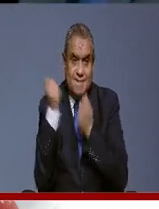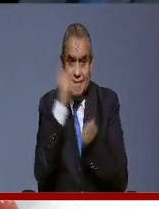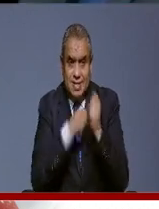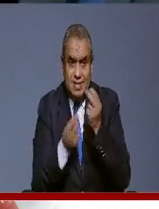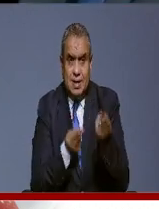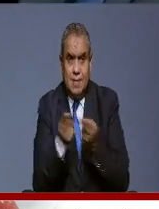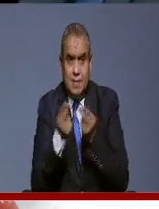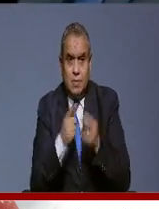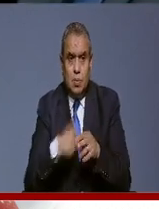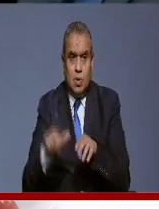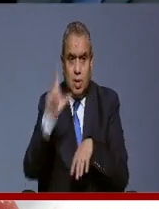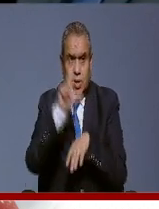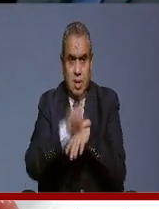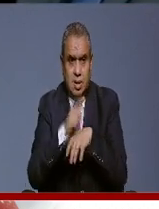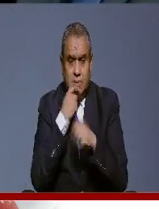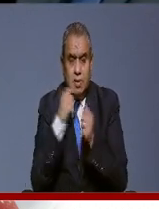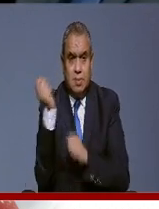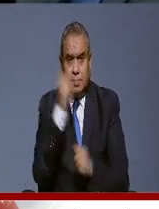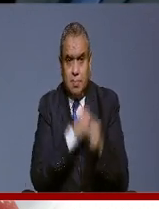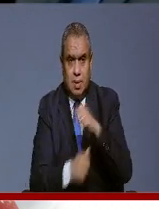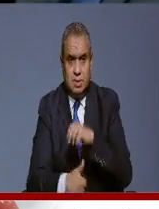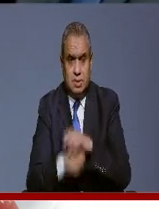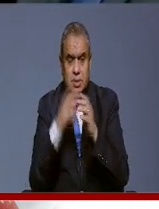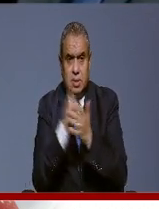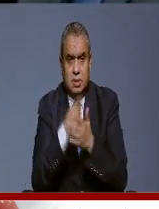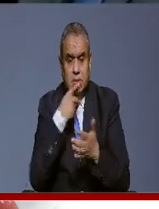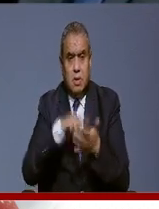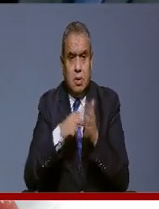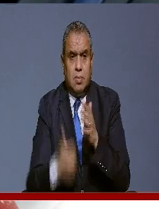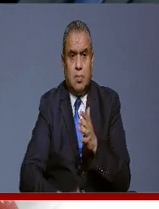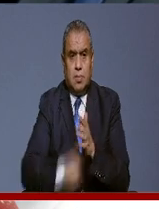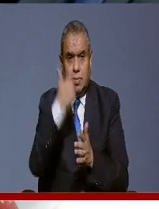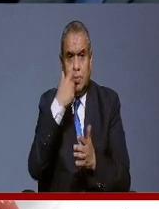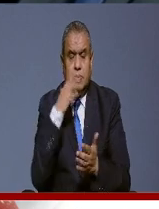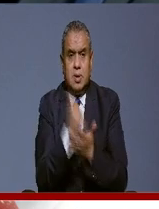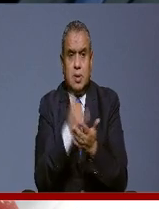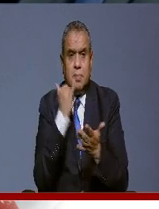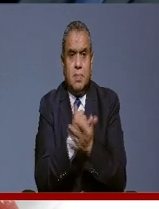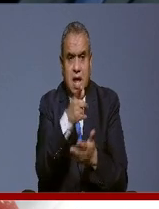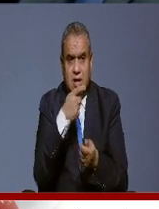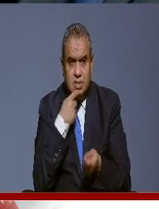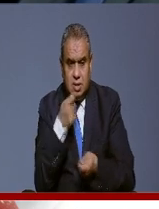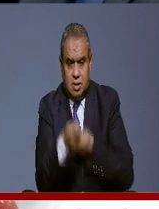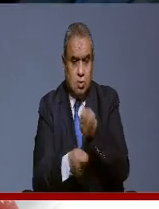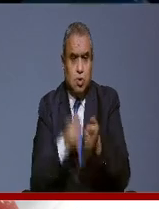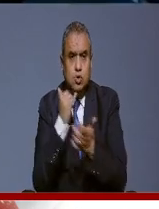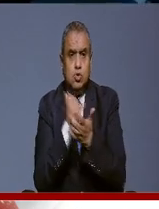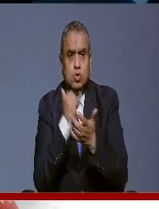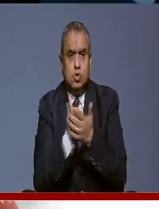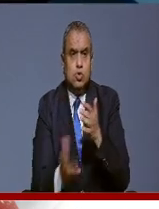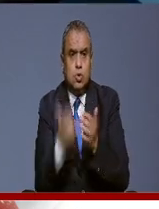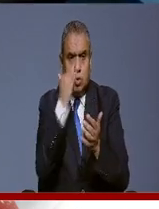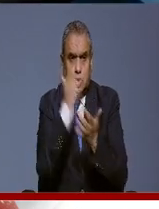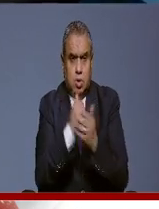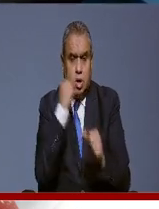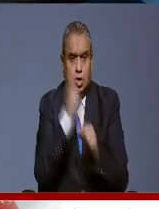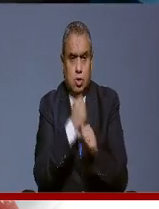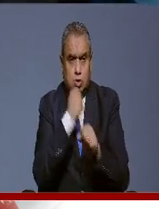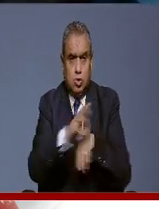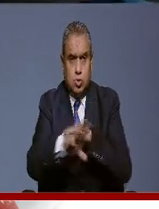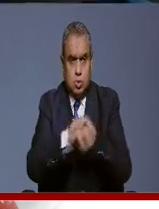الصناعات بغرفه بكل رجال اعمال، احنا اللي بنمول القصة دي، احنا اللي بنساند، وده دورنا ان احنا لازم